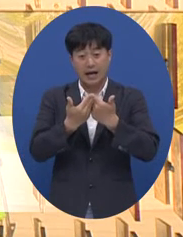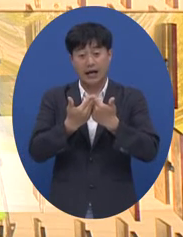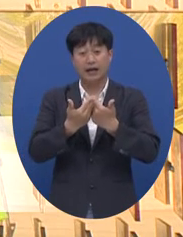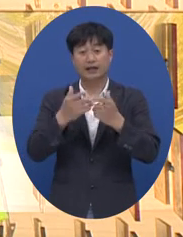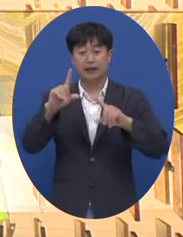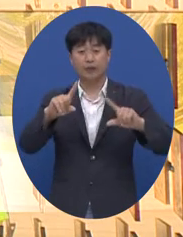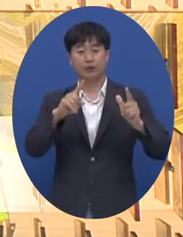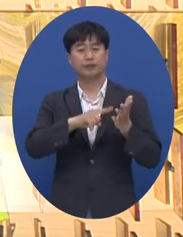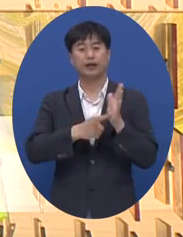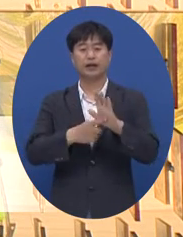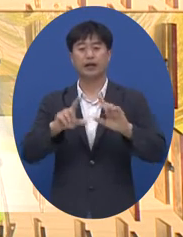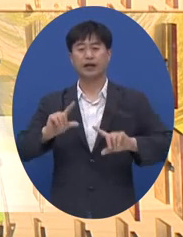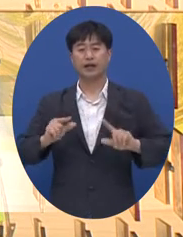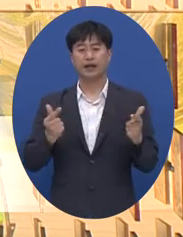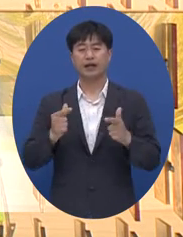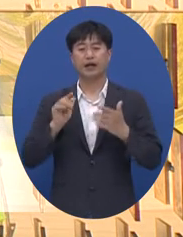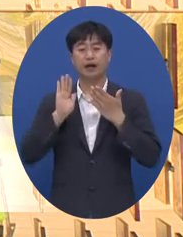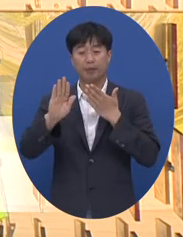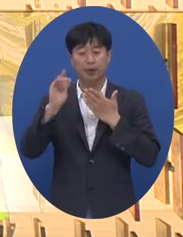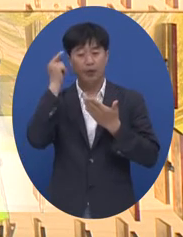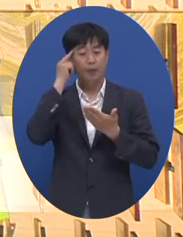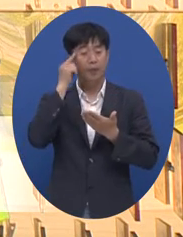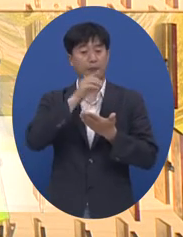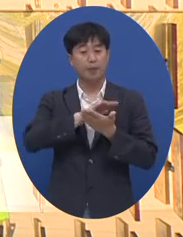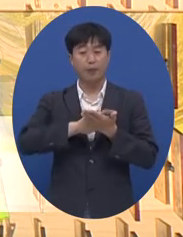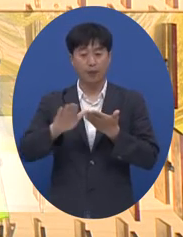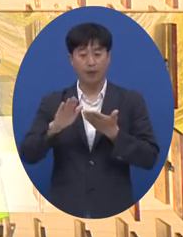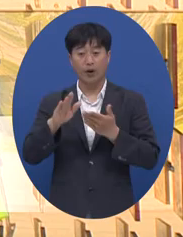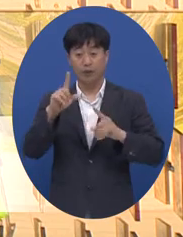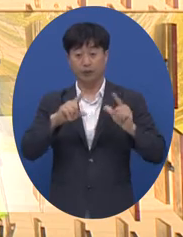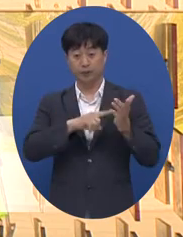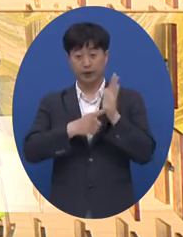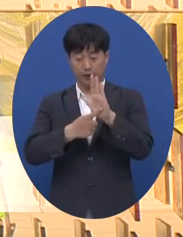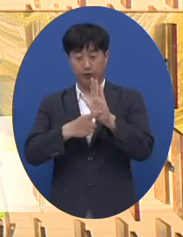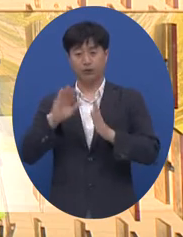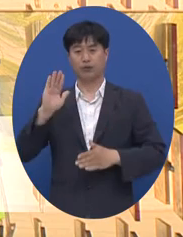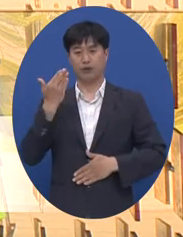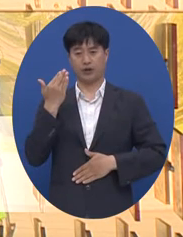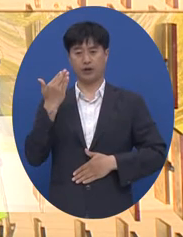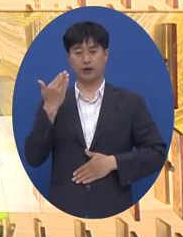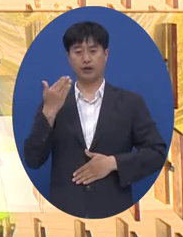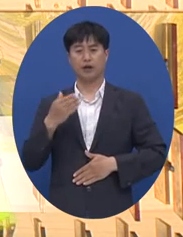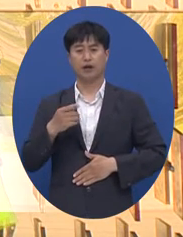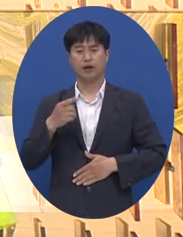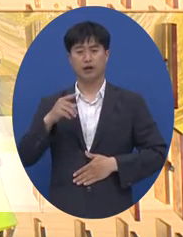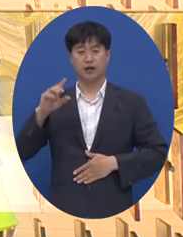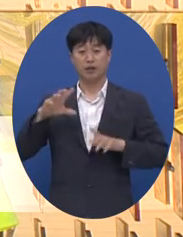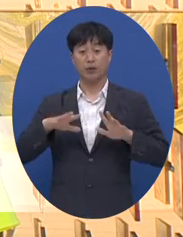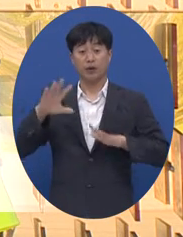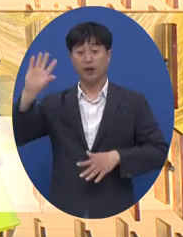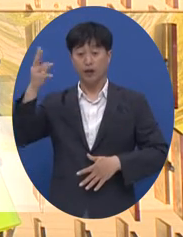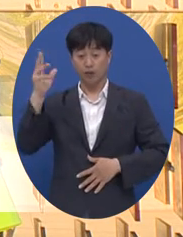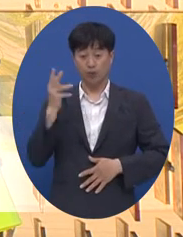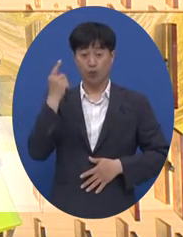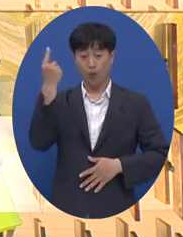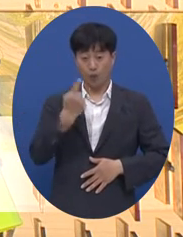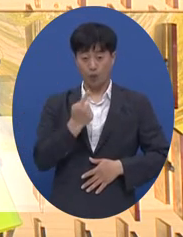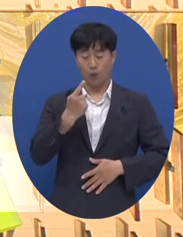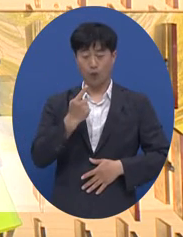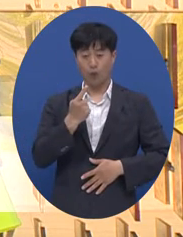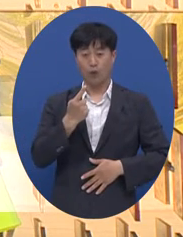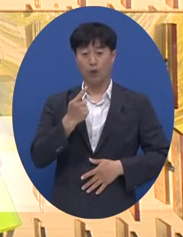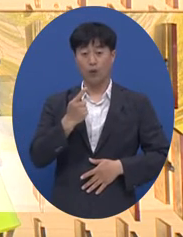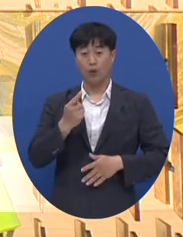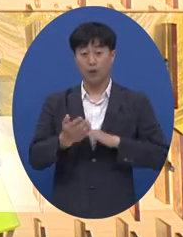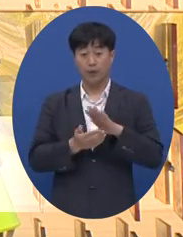상징이 아니라 대결의 상징이 아니라 이제 앞으로는 평화의 상징인 이 되어야 되겠다 태풍도 오고 어